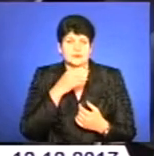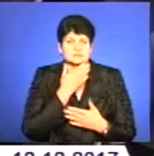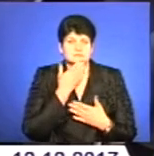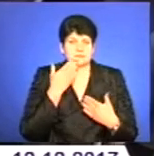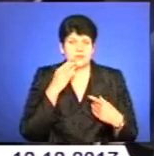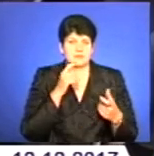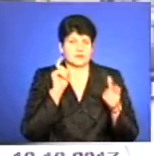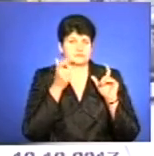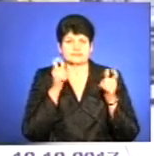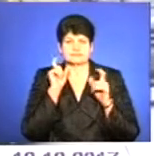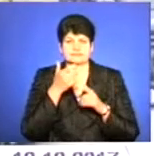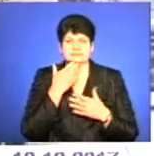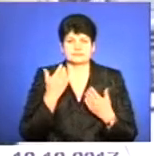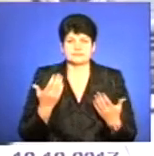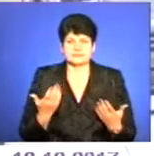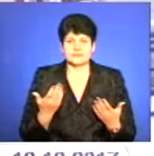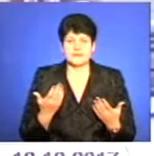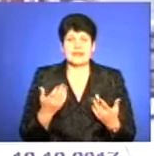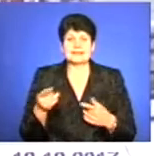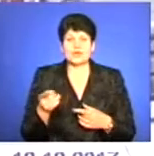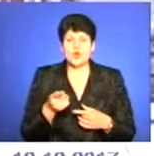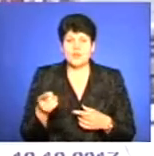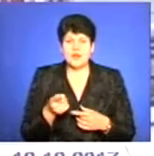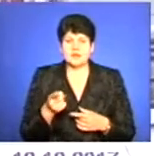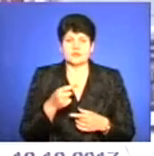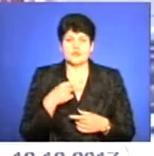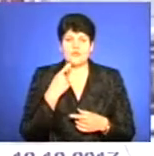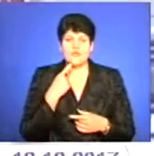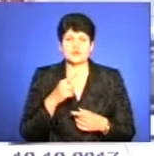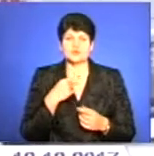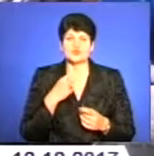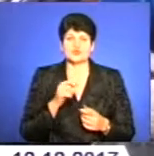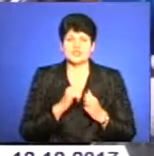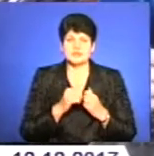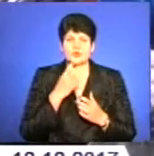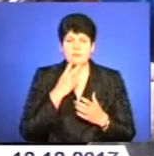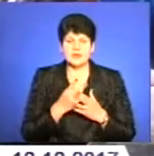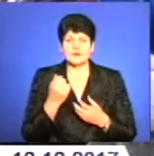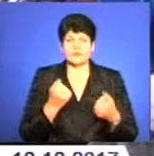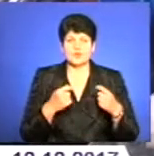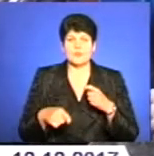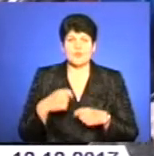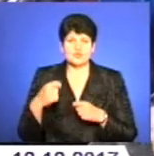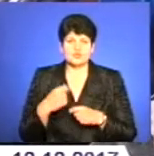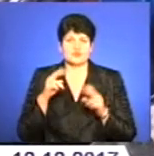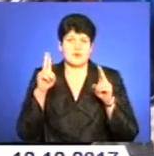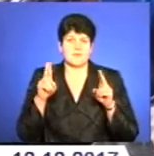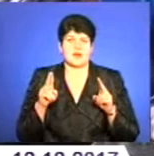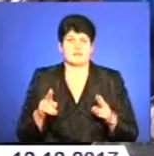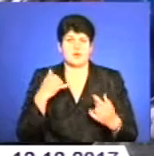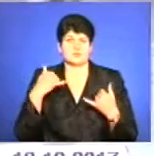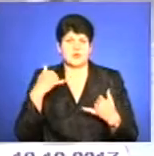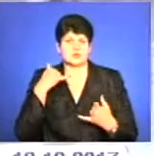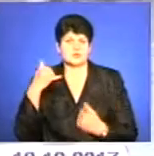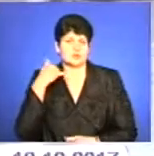відволікається увага від дороги. Тернополянин Андрій стверджує, часто бачив, як водії порушують правила дорожнього руху, розмовляючи по телефону за кермом.